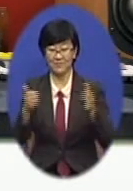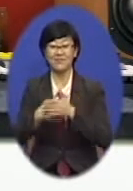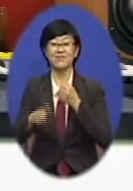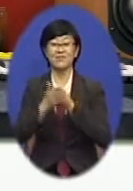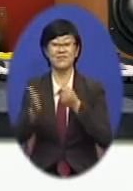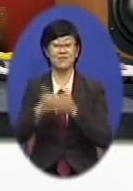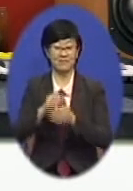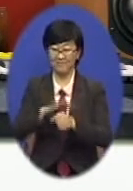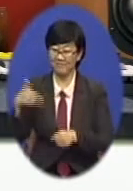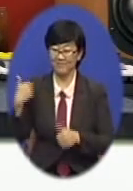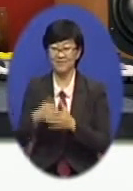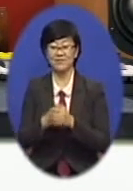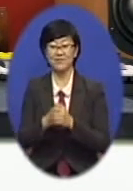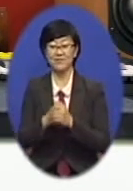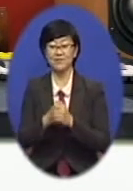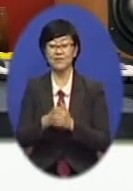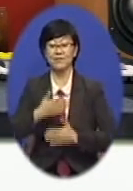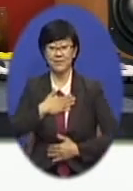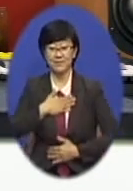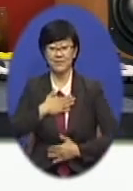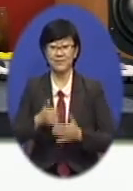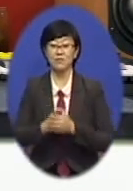네. 어떻게 모르죠, 잘. 네. 제가